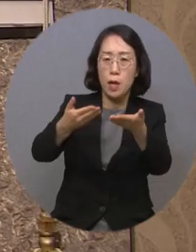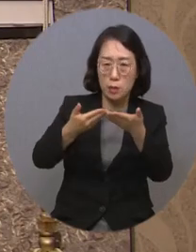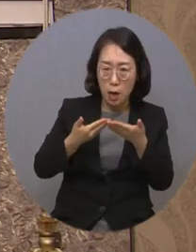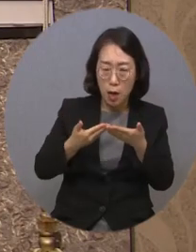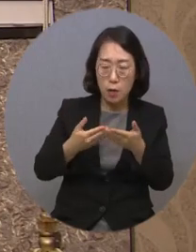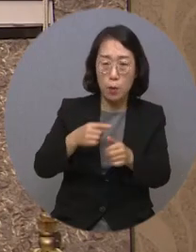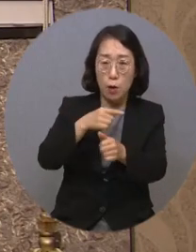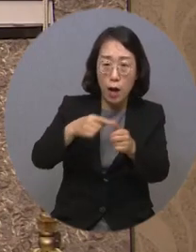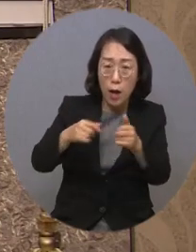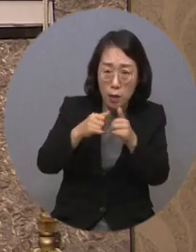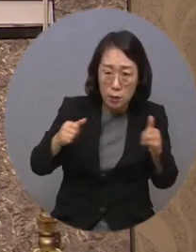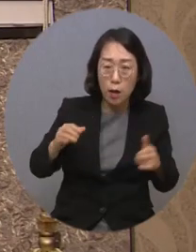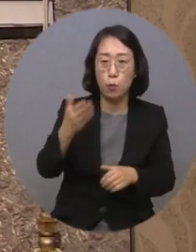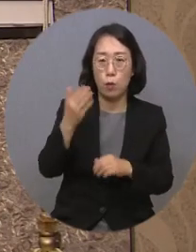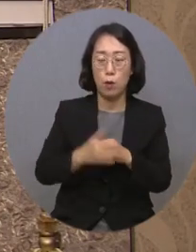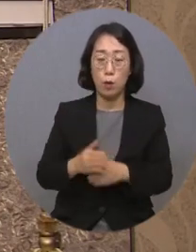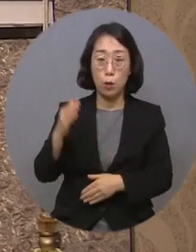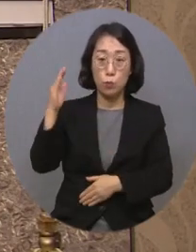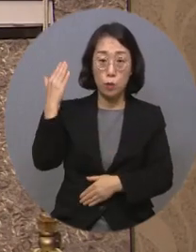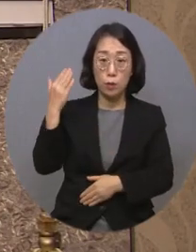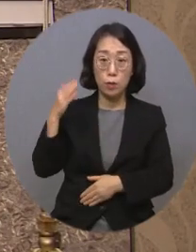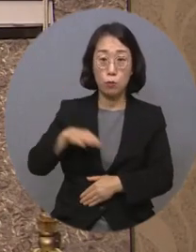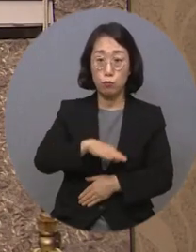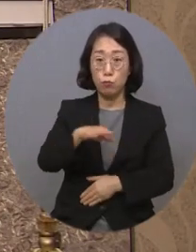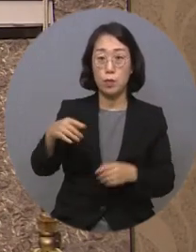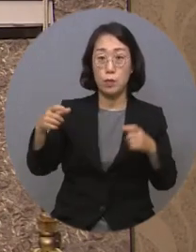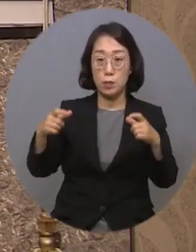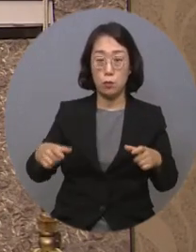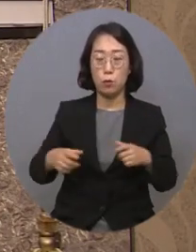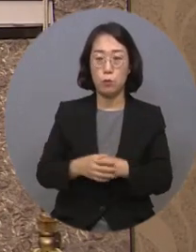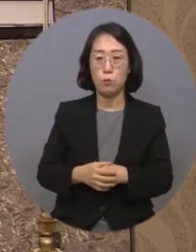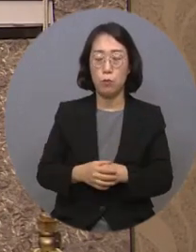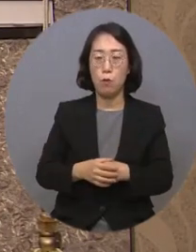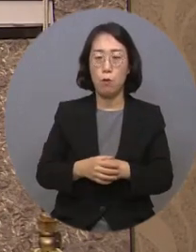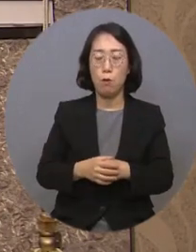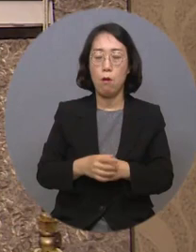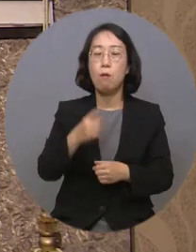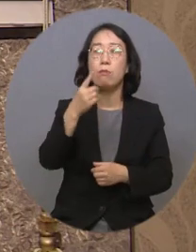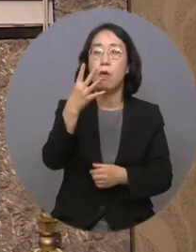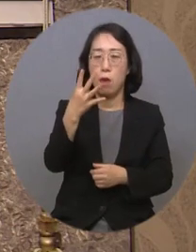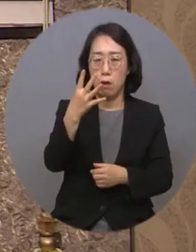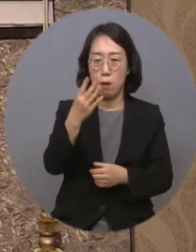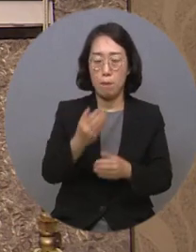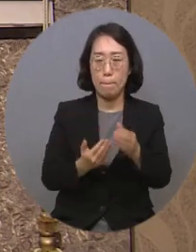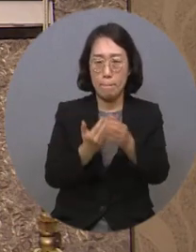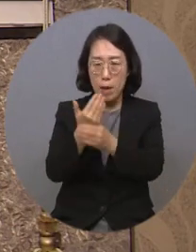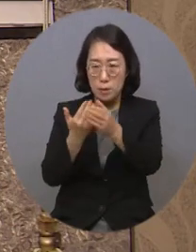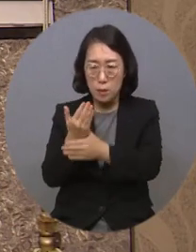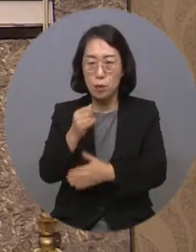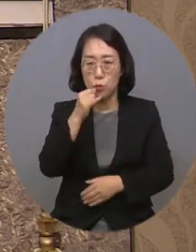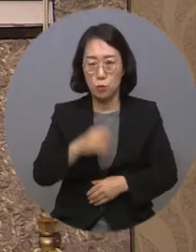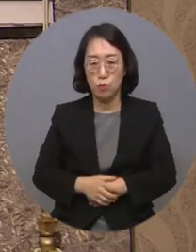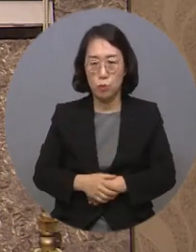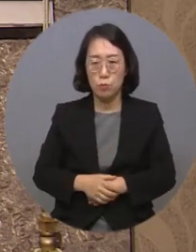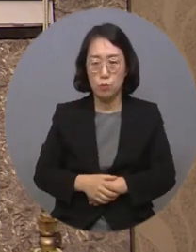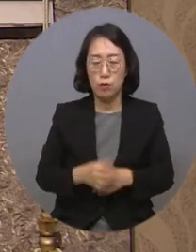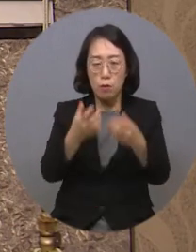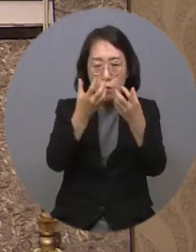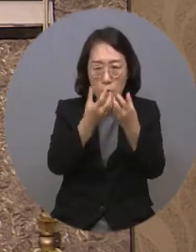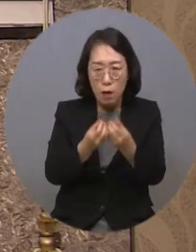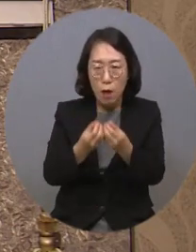네, 현재 최근에 저희 지역에서도 네 건의 성폭력 사례가 있었어요. 네. 그래서 제가 이제 그